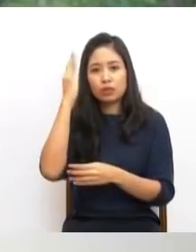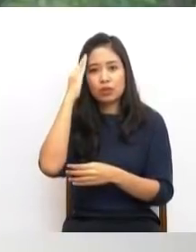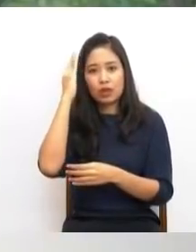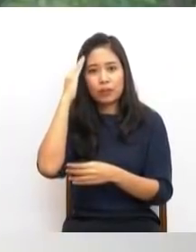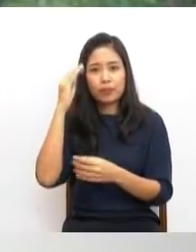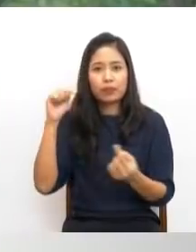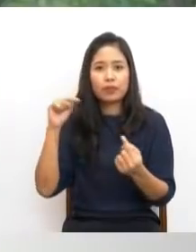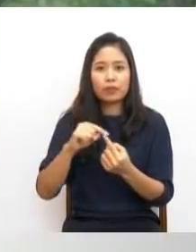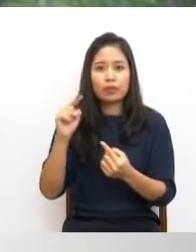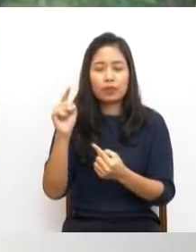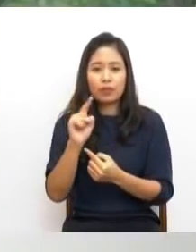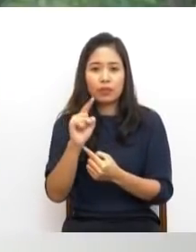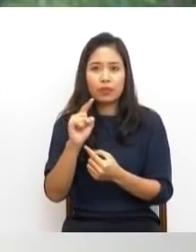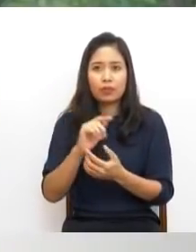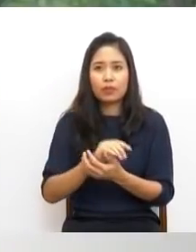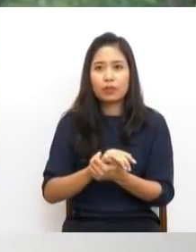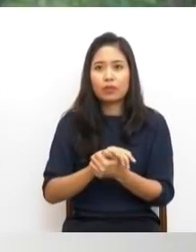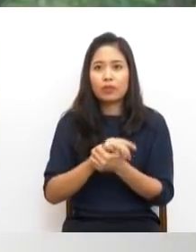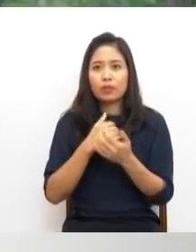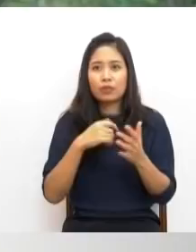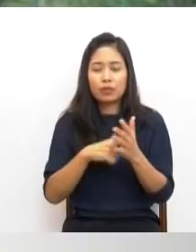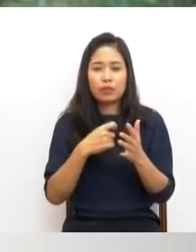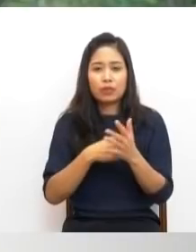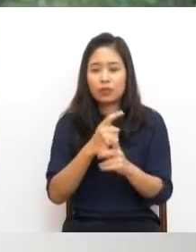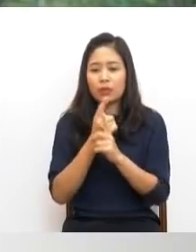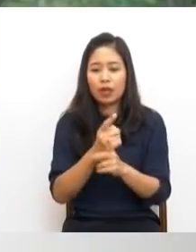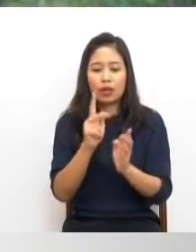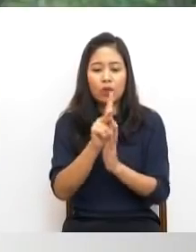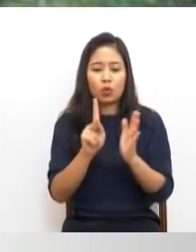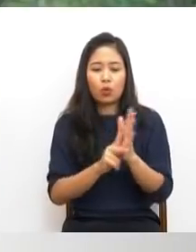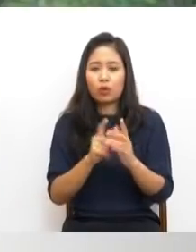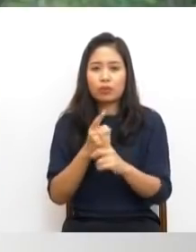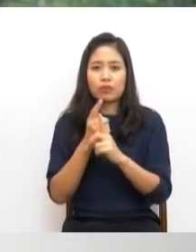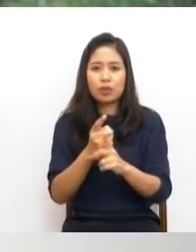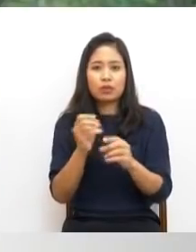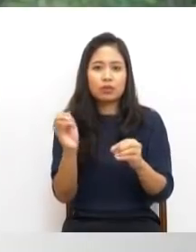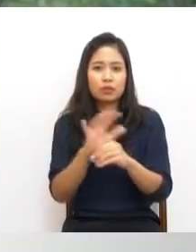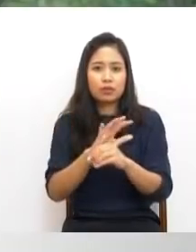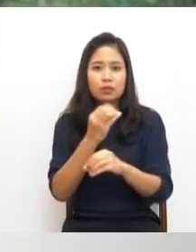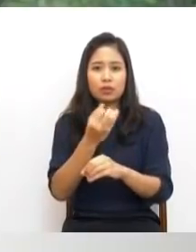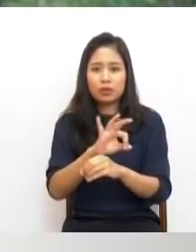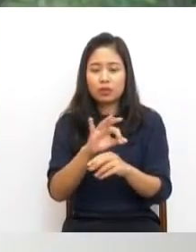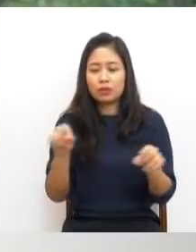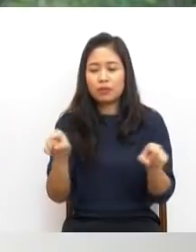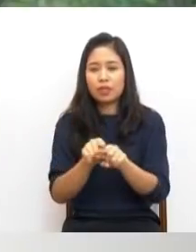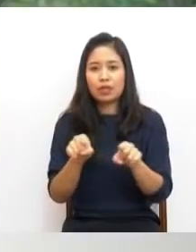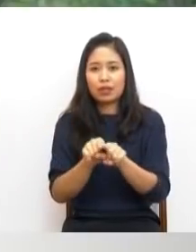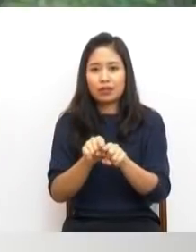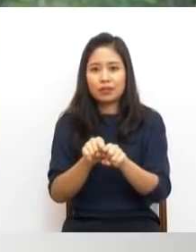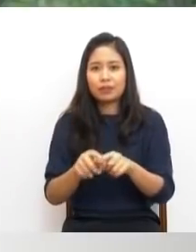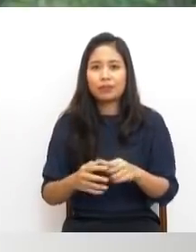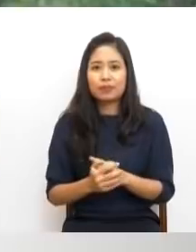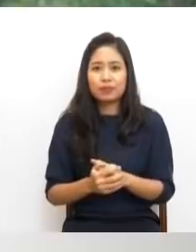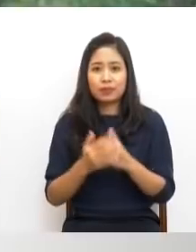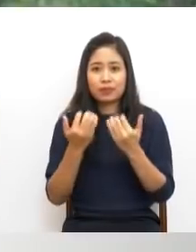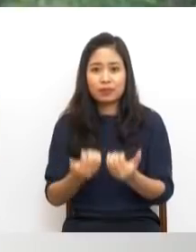ในเรื่องของจุดคัดกรองต่างๆค่ะยังคงใช้เป็นมาตรการเดียวกันนะคะกับช่วงที่เกิดสถานการณ์โควิด-19เพราะฉะนั้นเนี่ยในช่วงนี้เรายังค